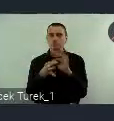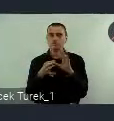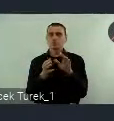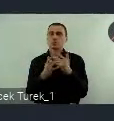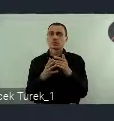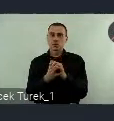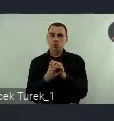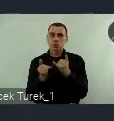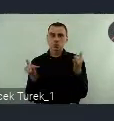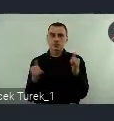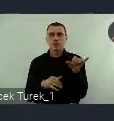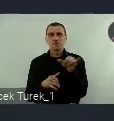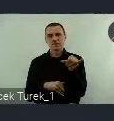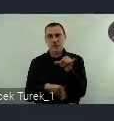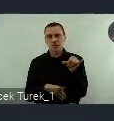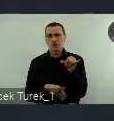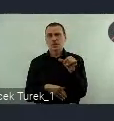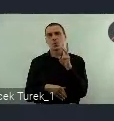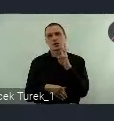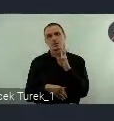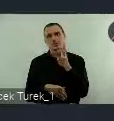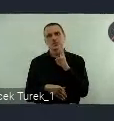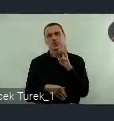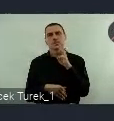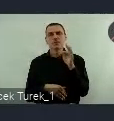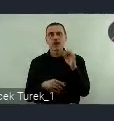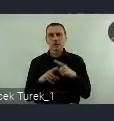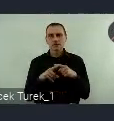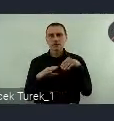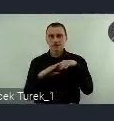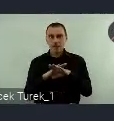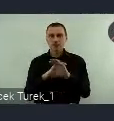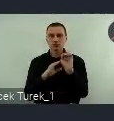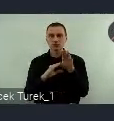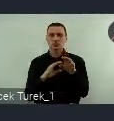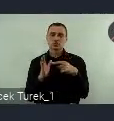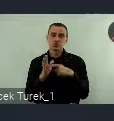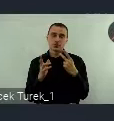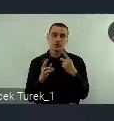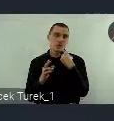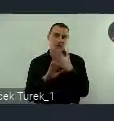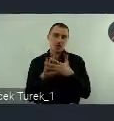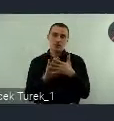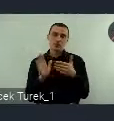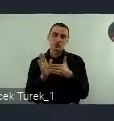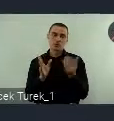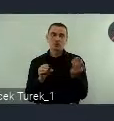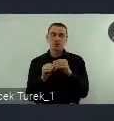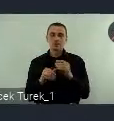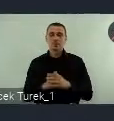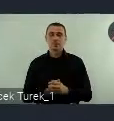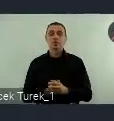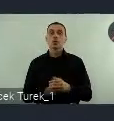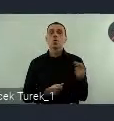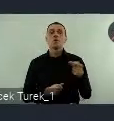i tak dalej chłopca przesyłanie faksów śmieszne że to jest w stanie ale to dlatego że ten właśnie ustawa o języku migowym jest obowiązek